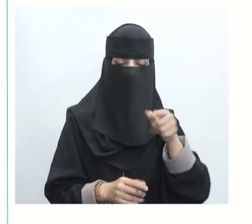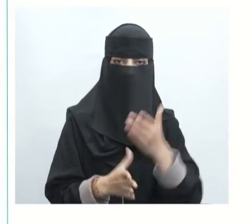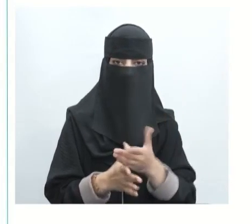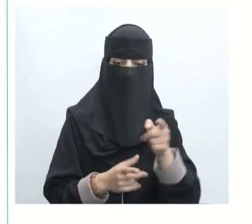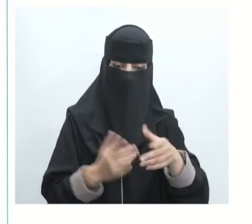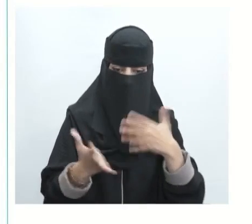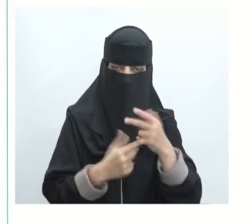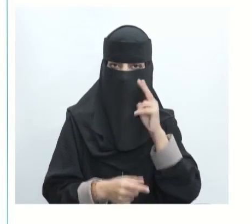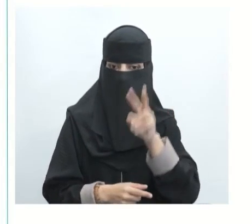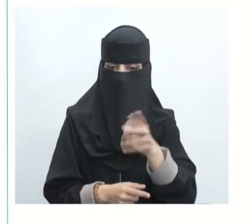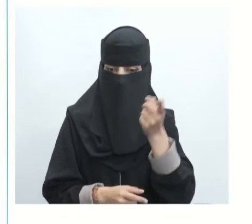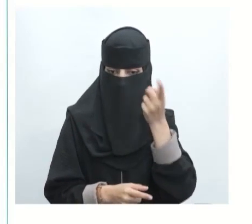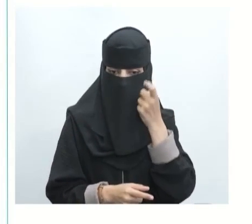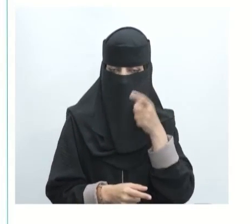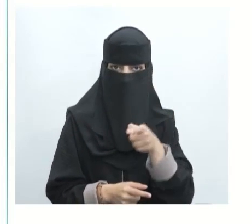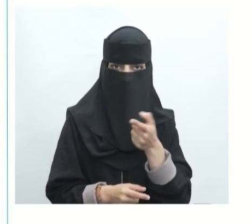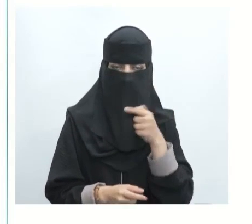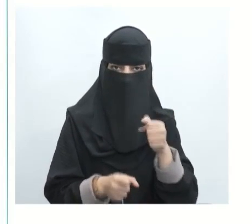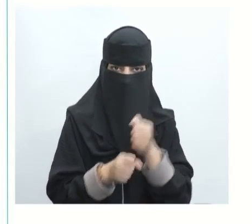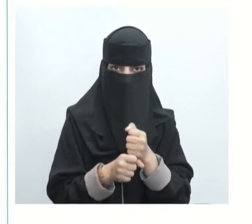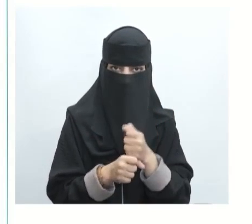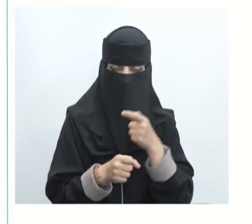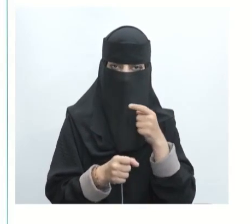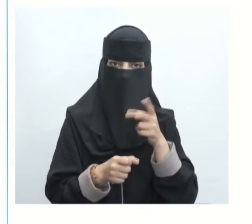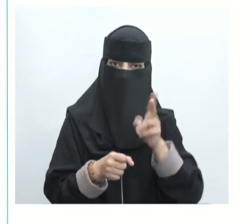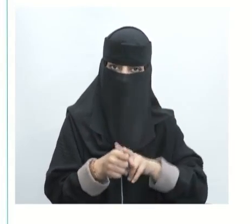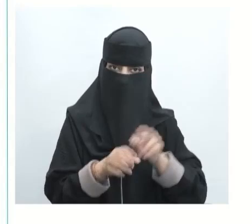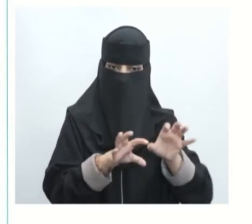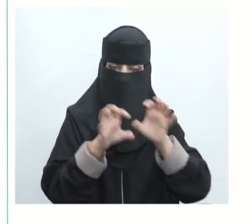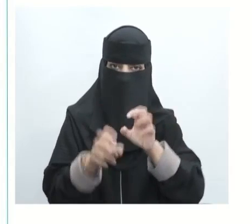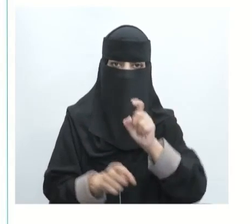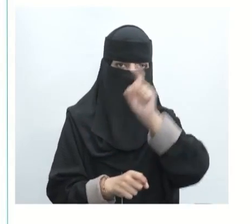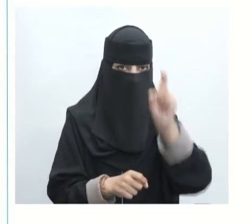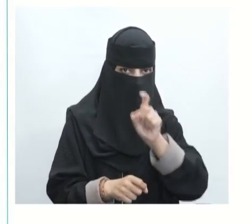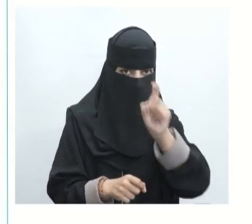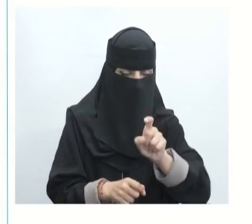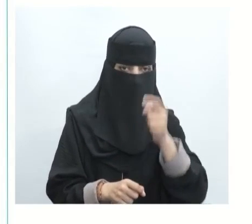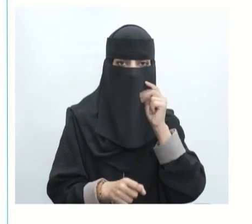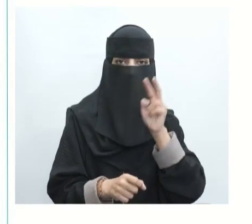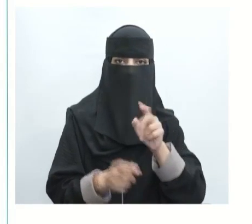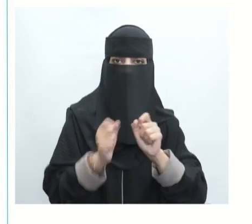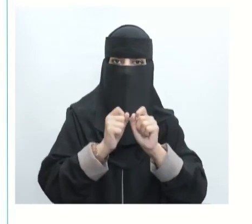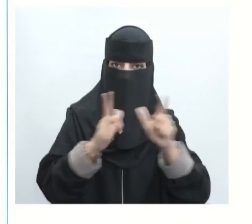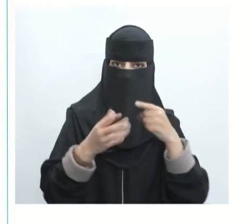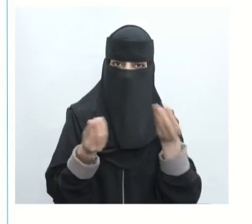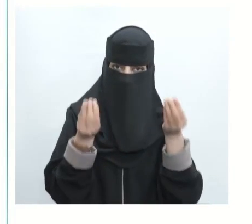وحاول أن تفهم، لأنني سوف أطبق معك وسوف أسألك وسوف أوضح